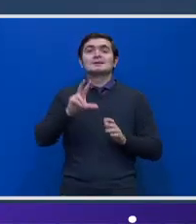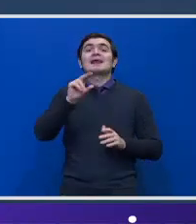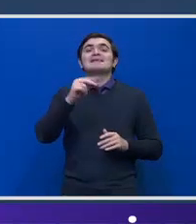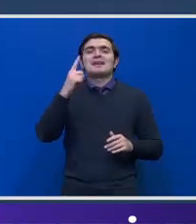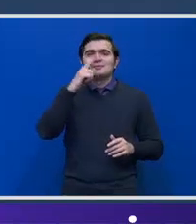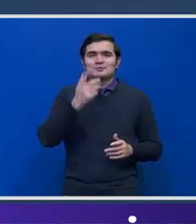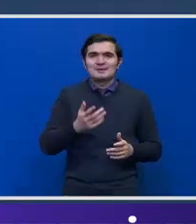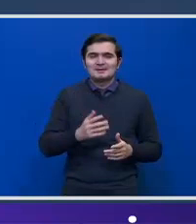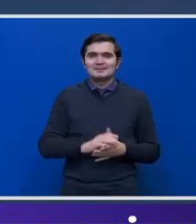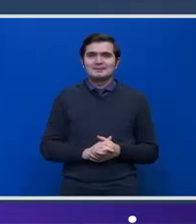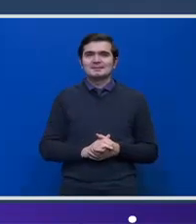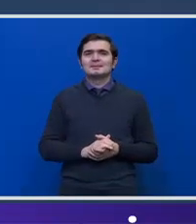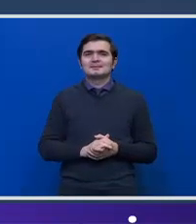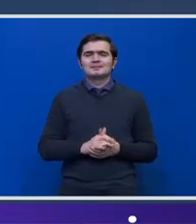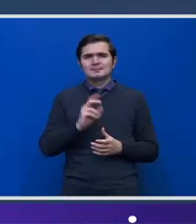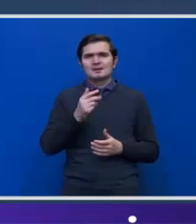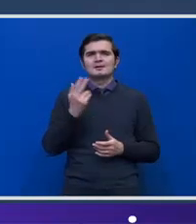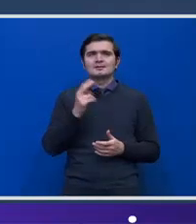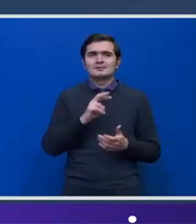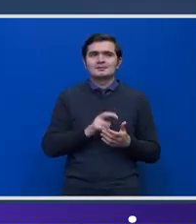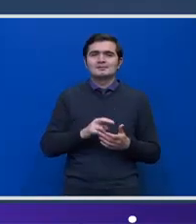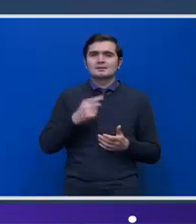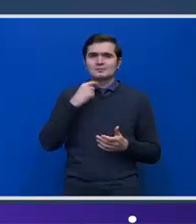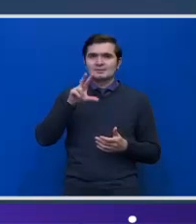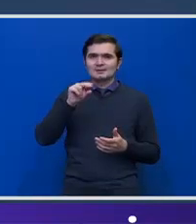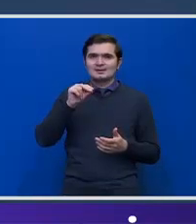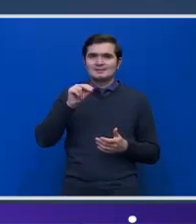că citirea din martie durează, factura să face, poți să vină.